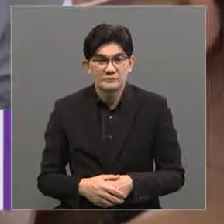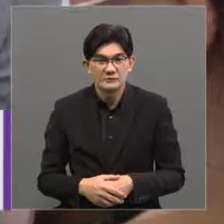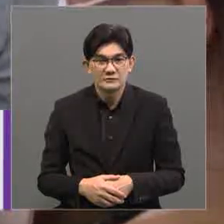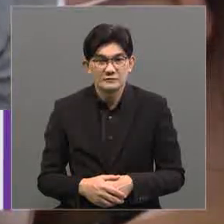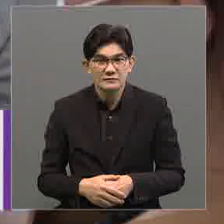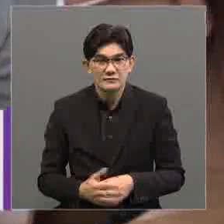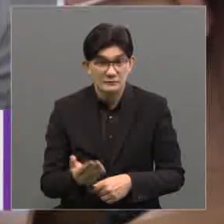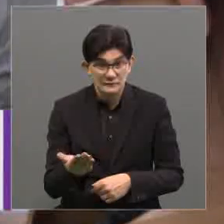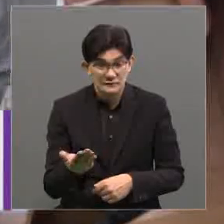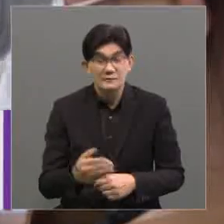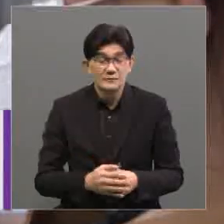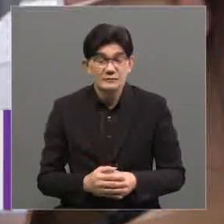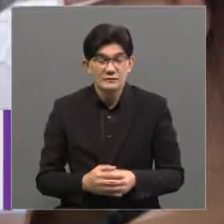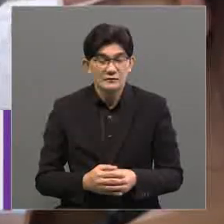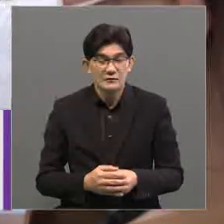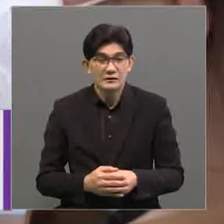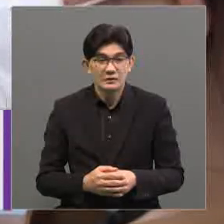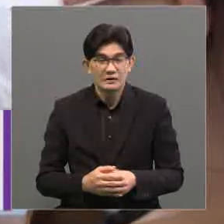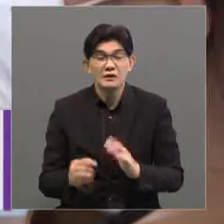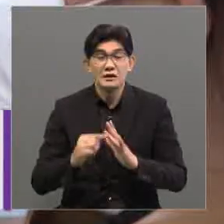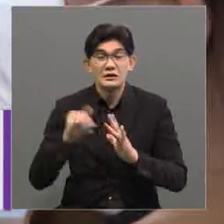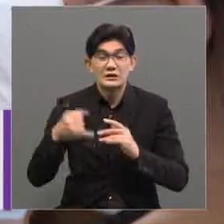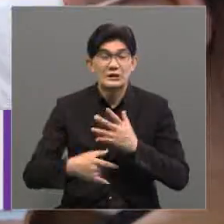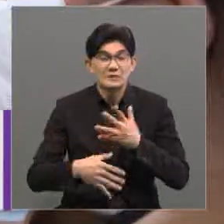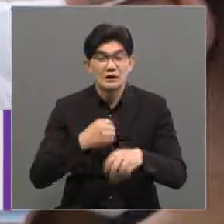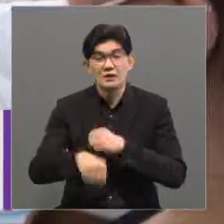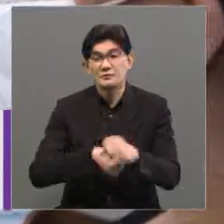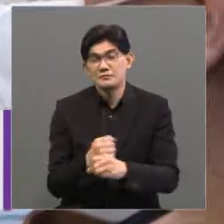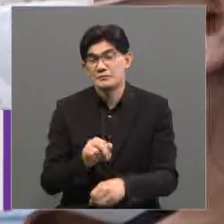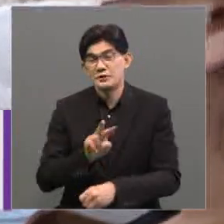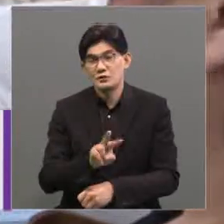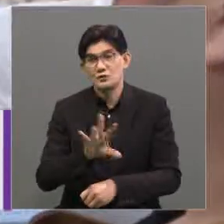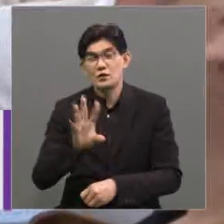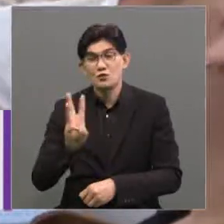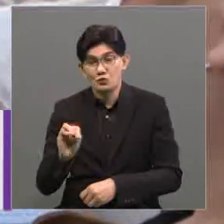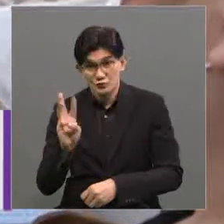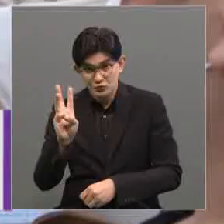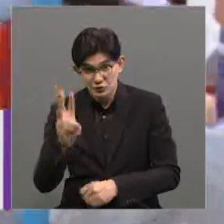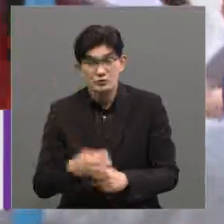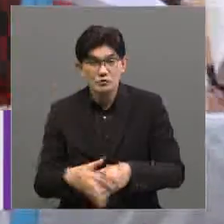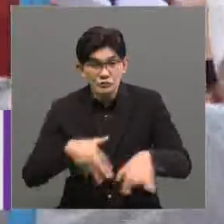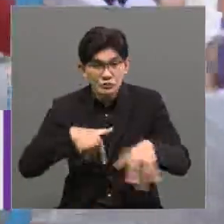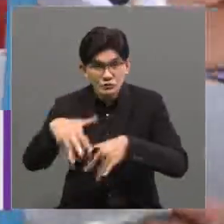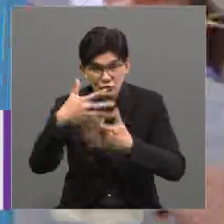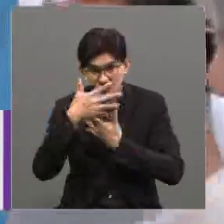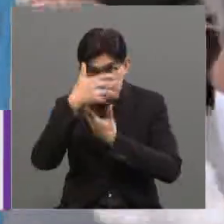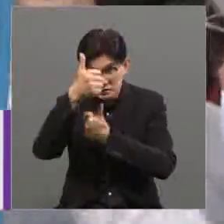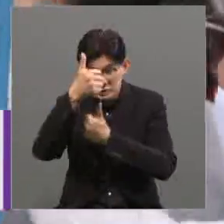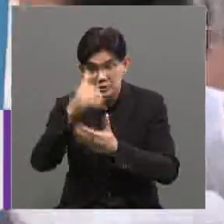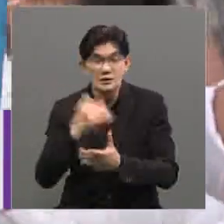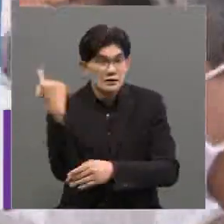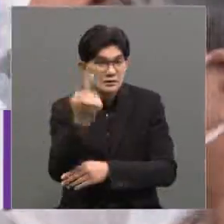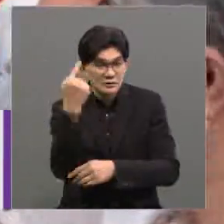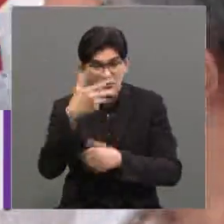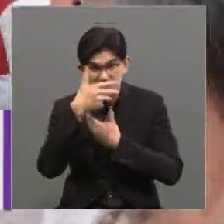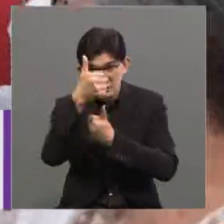นี่เป็นส่วนหนึ่งของบรรยากาศประเพณีงานเจเยาวราชประจำปี2566ที่ได้รับความสนใจจากประชาชนและนักท่องเ